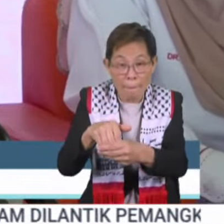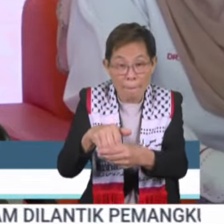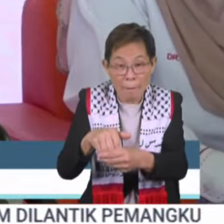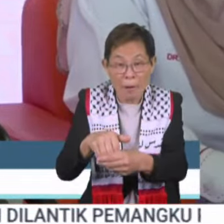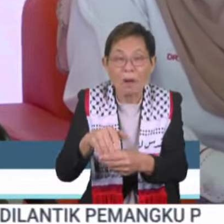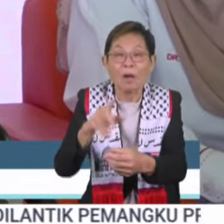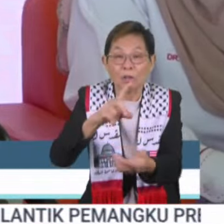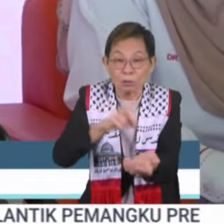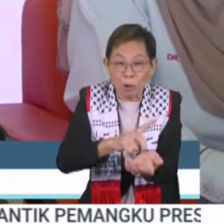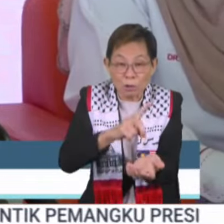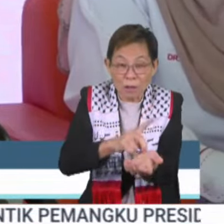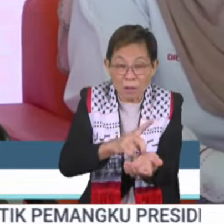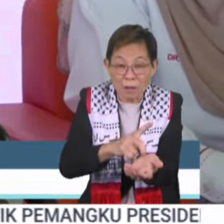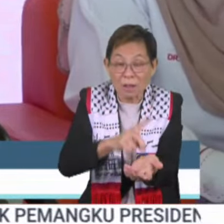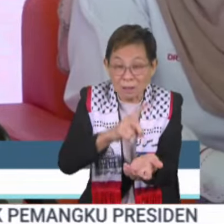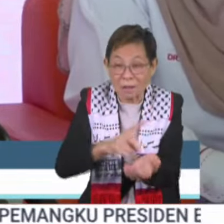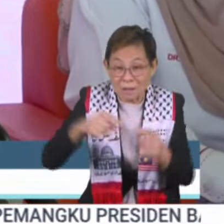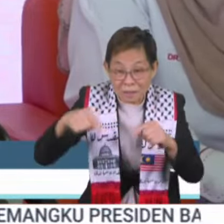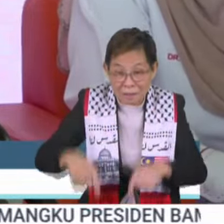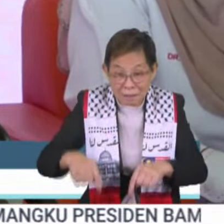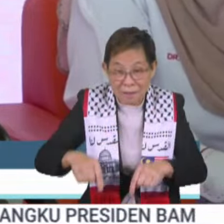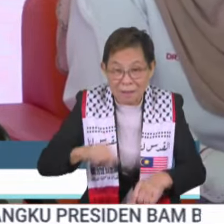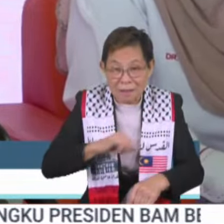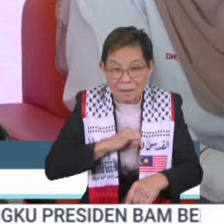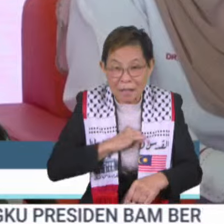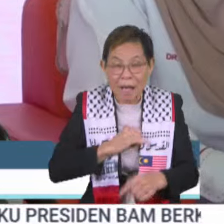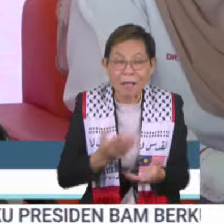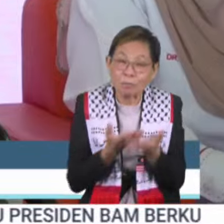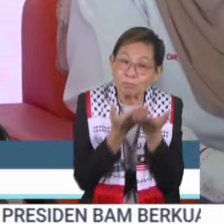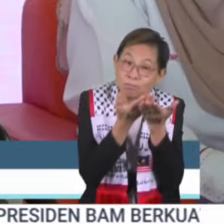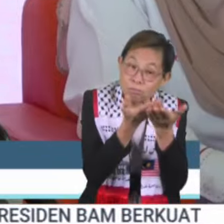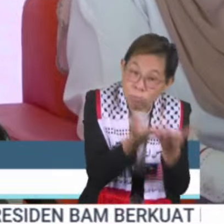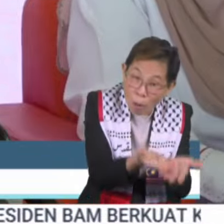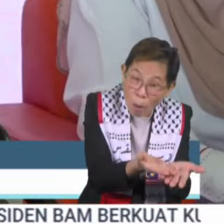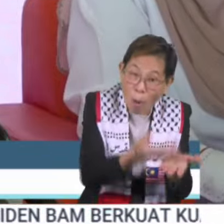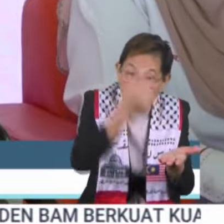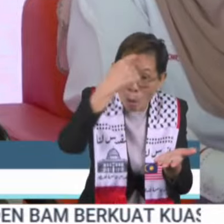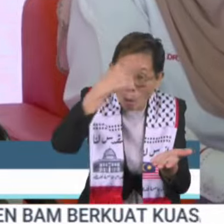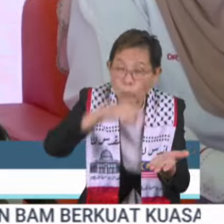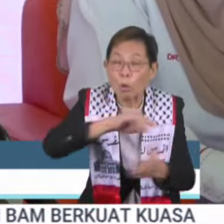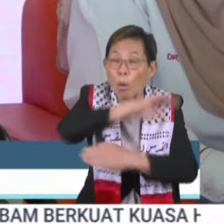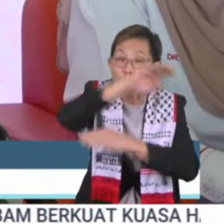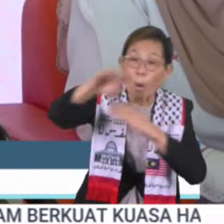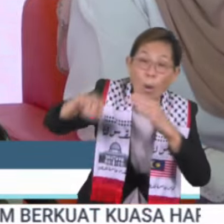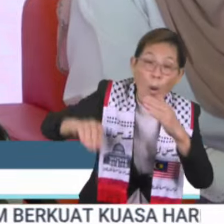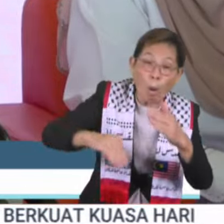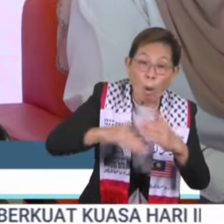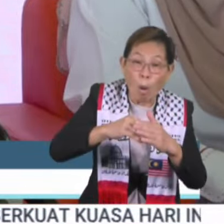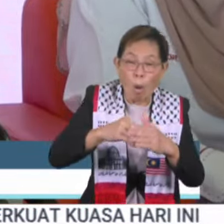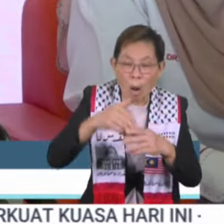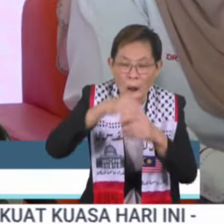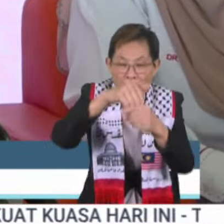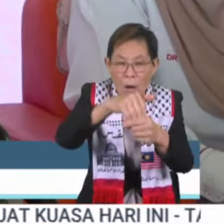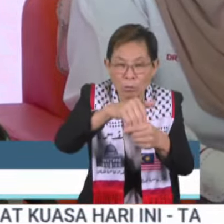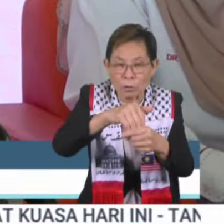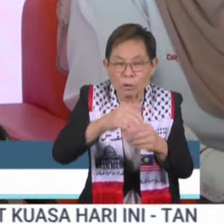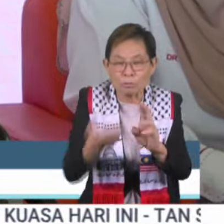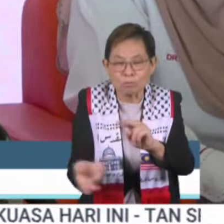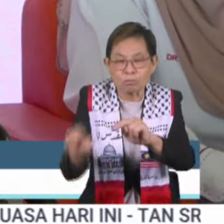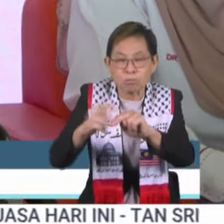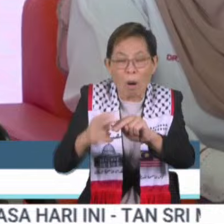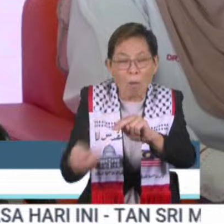allowan pengubatan khasnya doktor ini akan saya majukan untuk on-call allowan ini